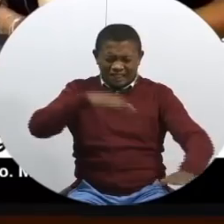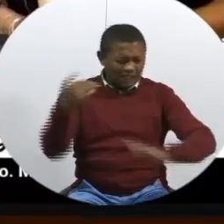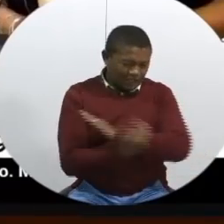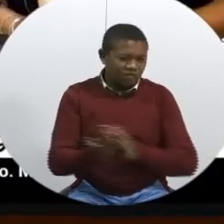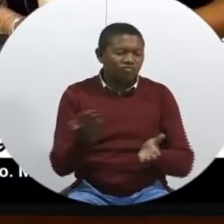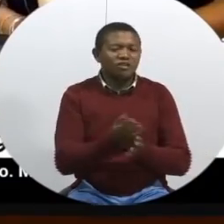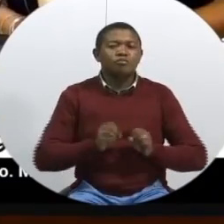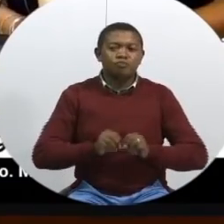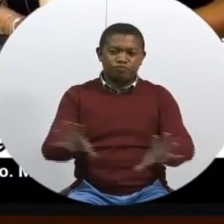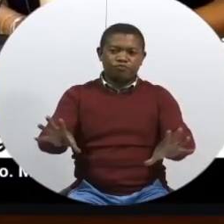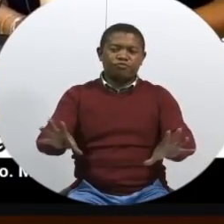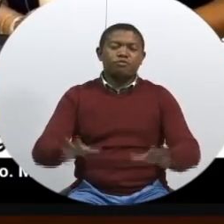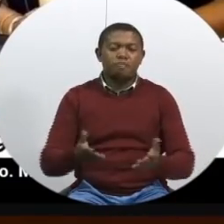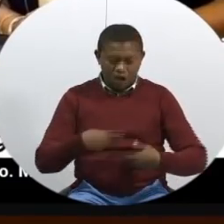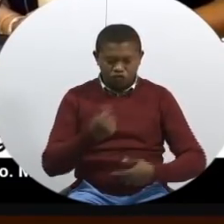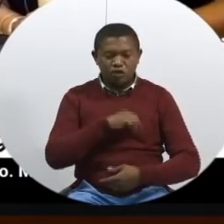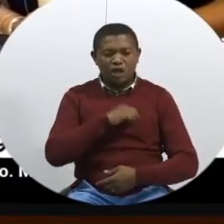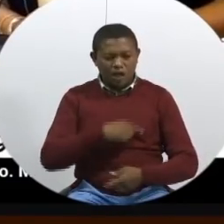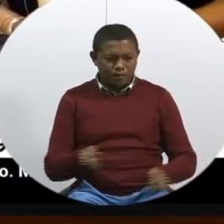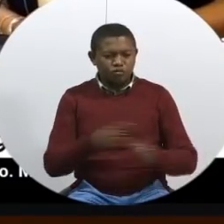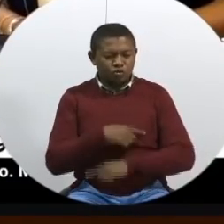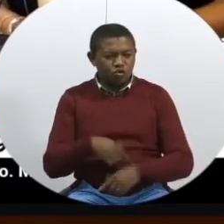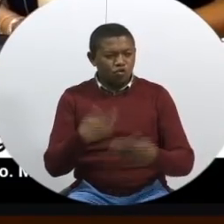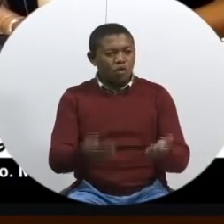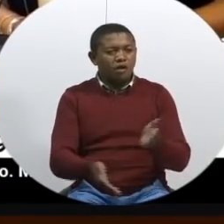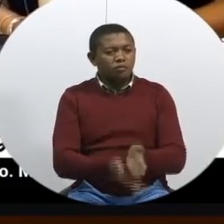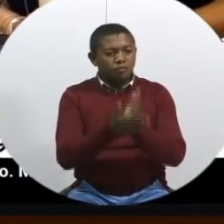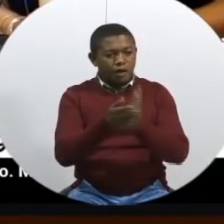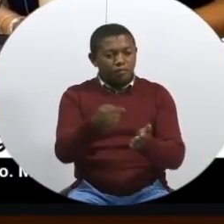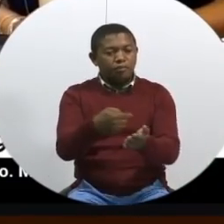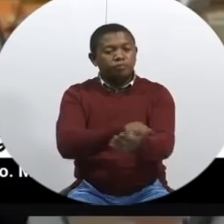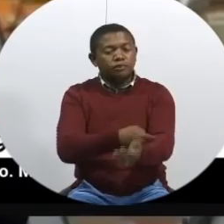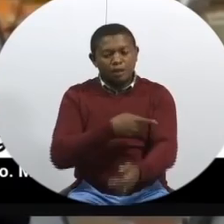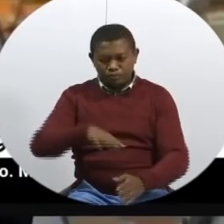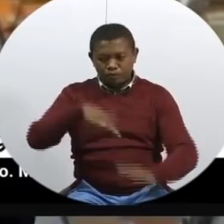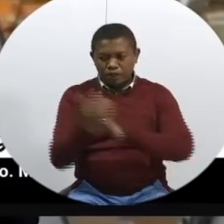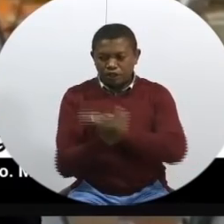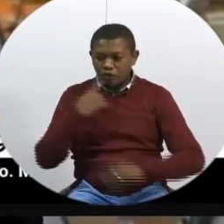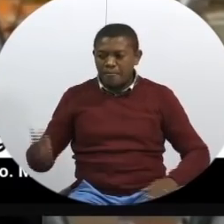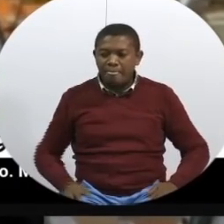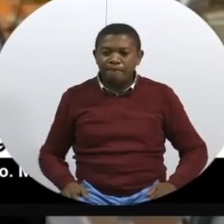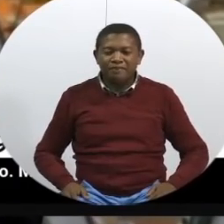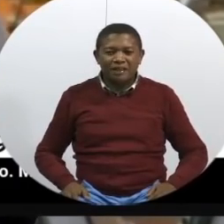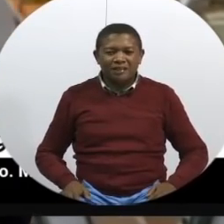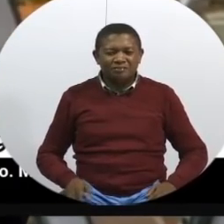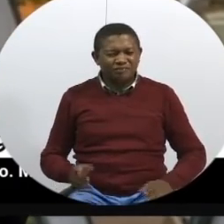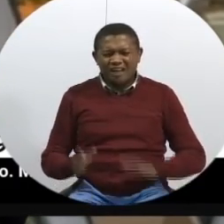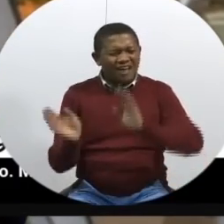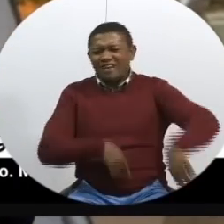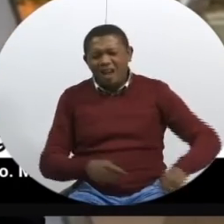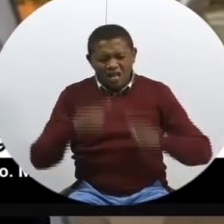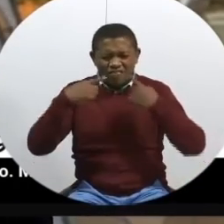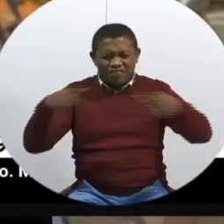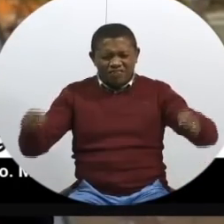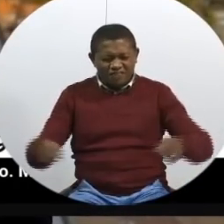efa nalefa avokoa izany zavatra rehetrarehetra zany noho izany dia tsika tsy mila mifandrabirabi tsony